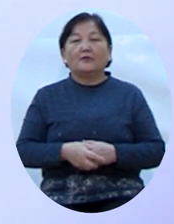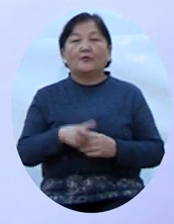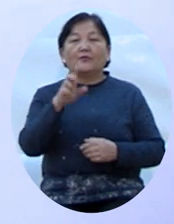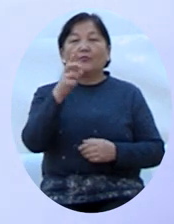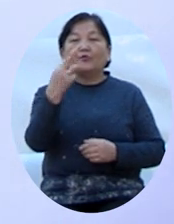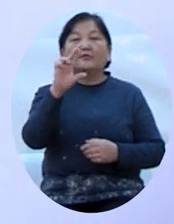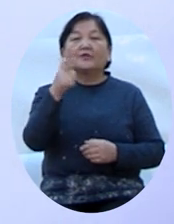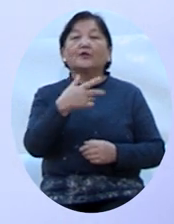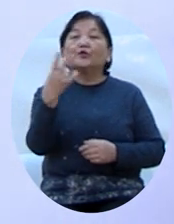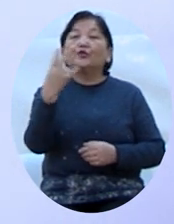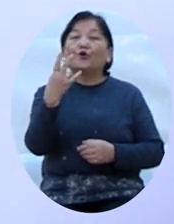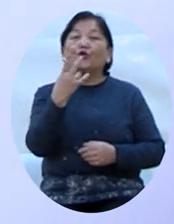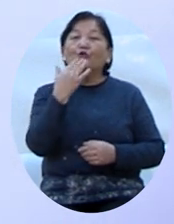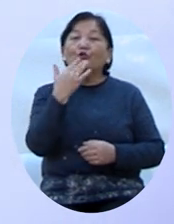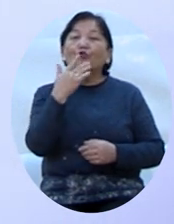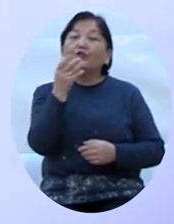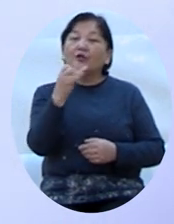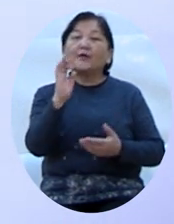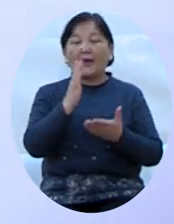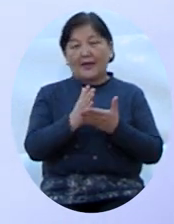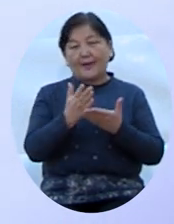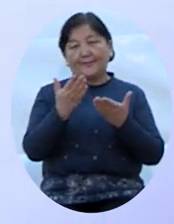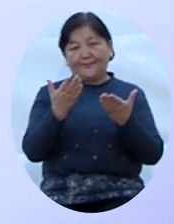бүдэг ногоондуу өнгийг үзүүлж байна.